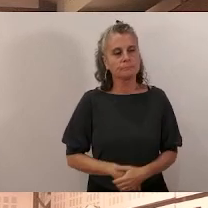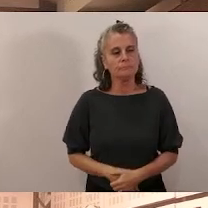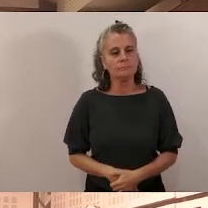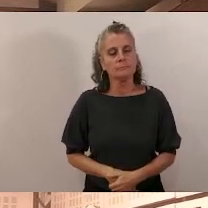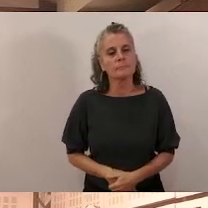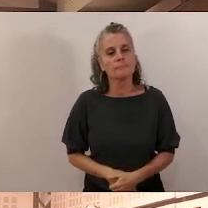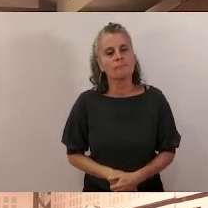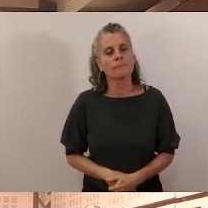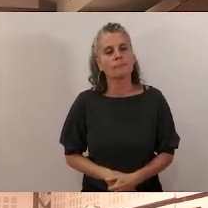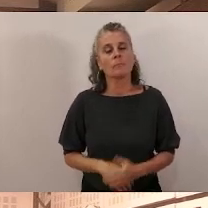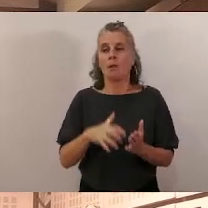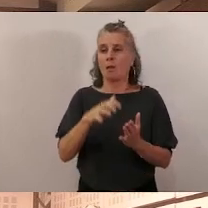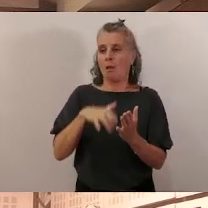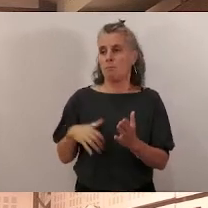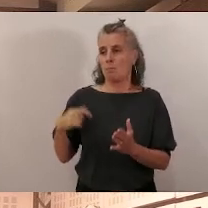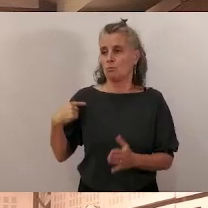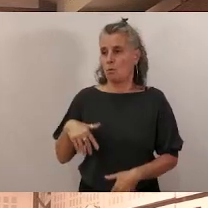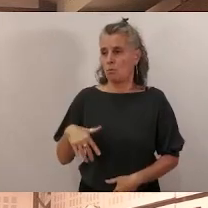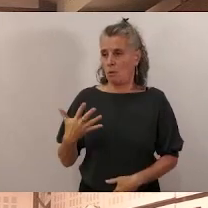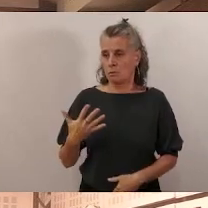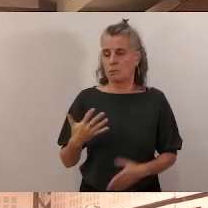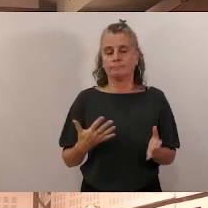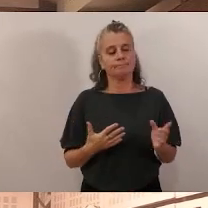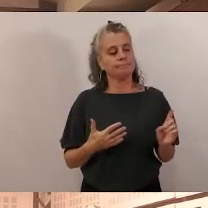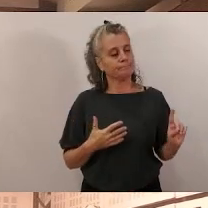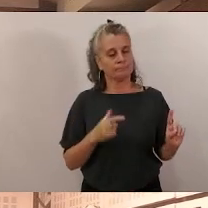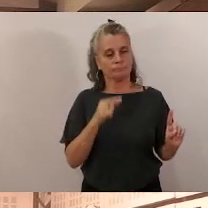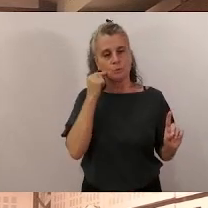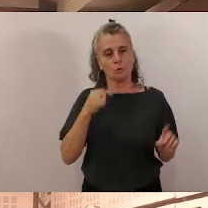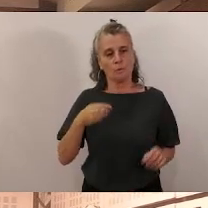Conseil. Le rapport numéro 15, Monsieur Mancinelli.